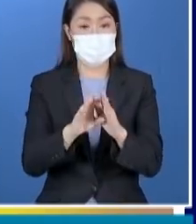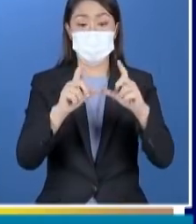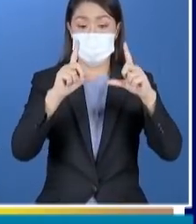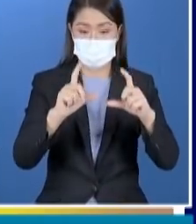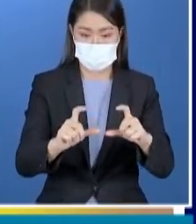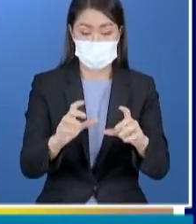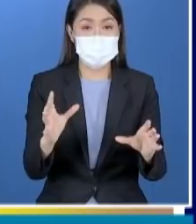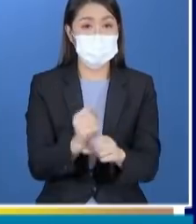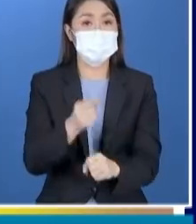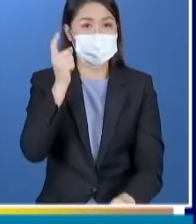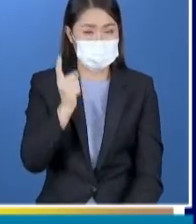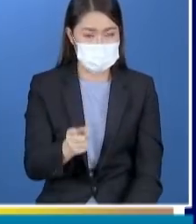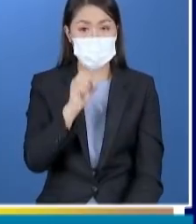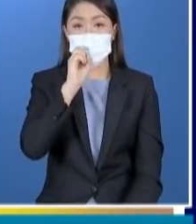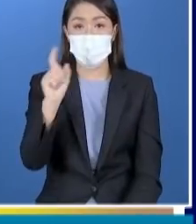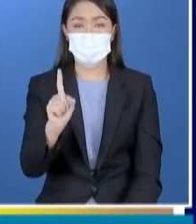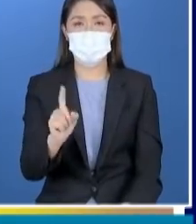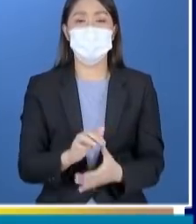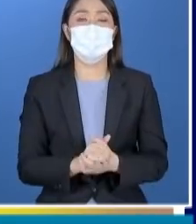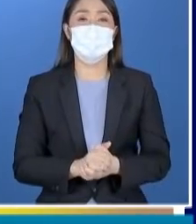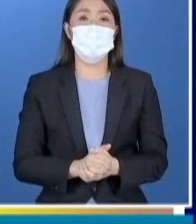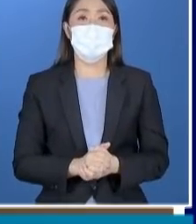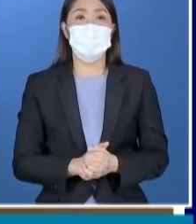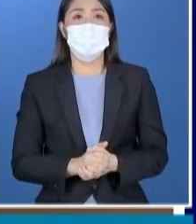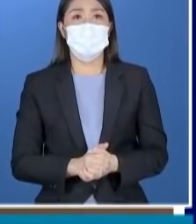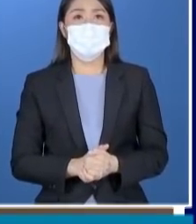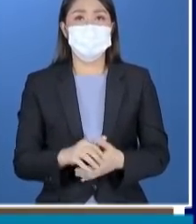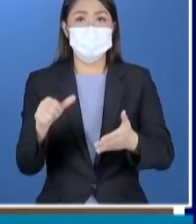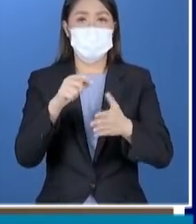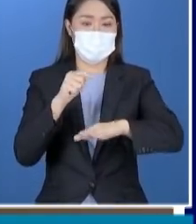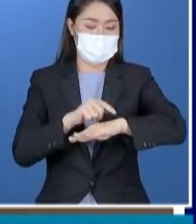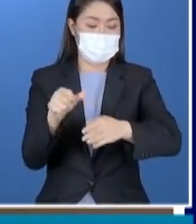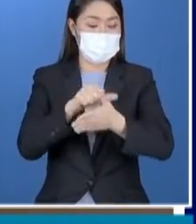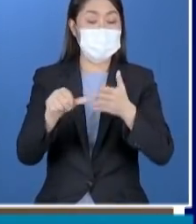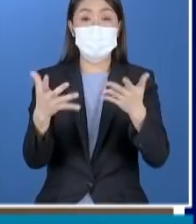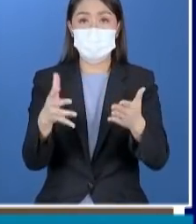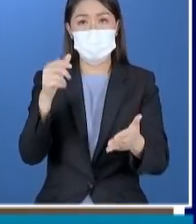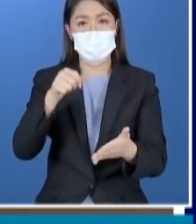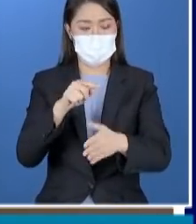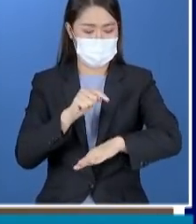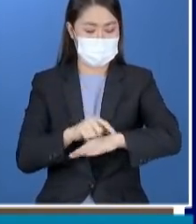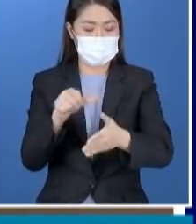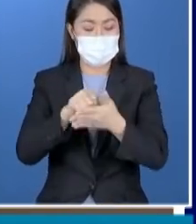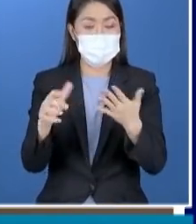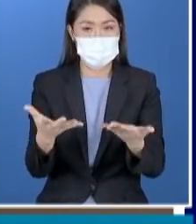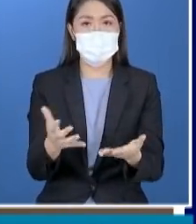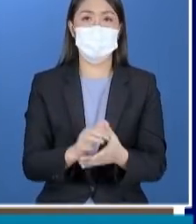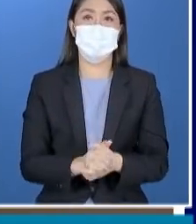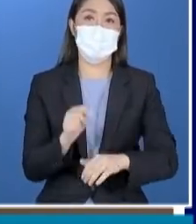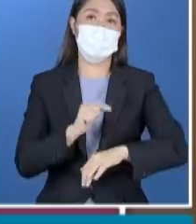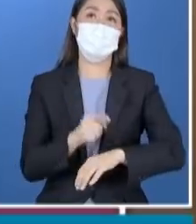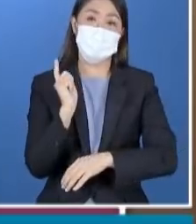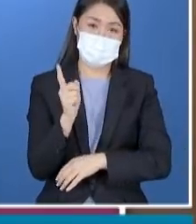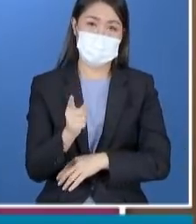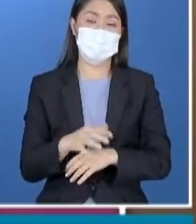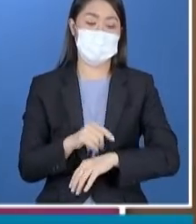ายยืนยันกับทางเพจนะครับยืนยันบอกว่าไม่ได้มีการแก้ไขเวลาในภาพเป็นเวลาตาม